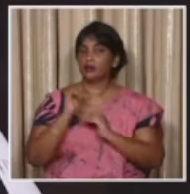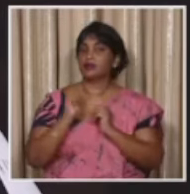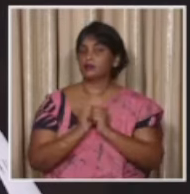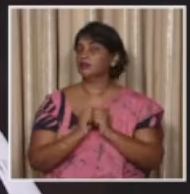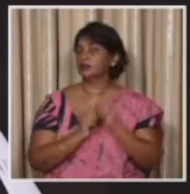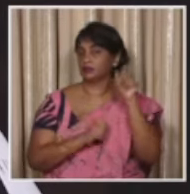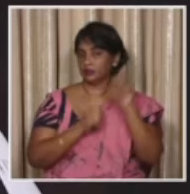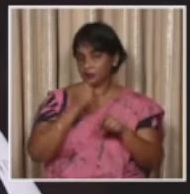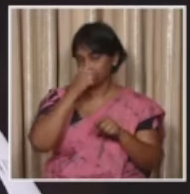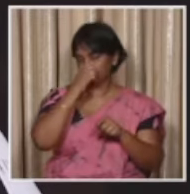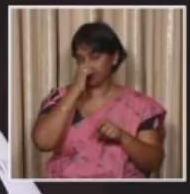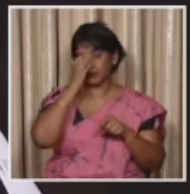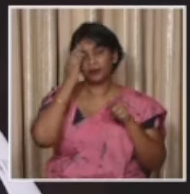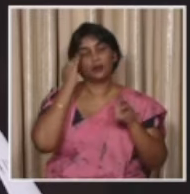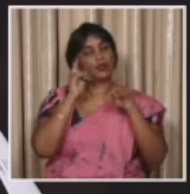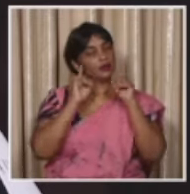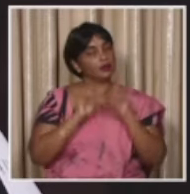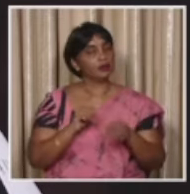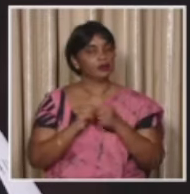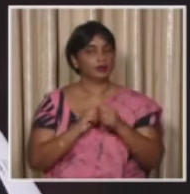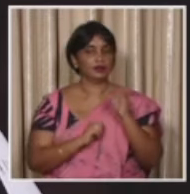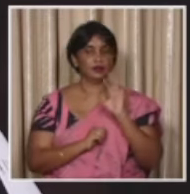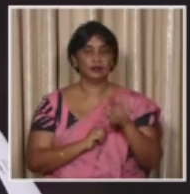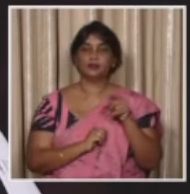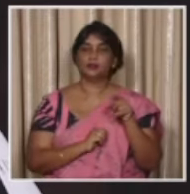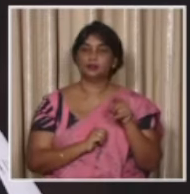ඔපරේටරවයි. ඉතින් මේ වගේ තත්ත්වයක් තුළ